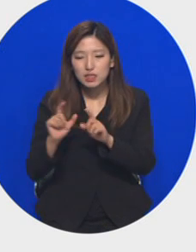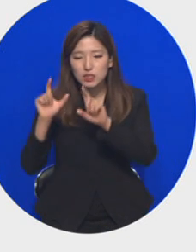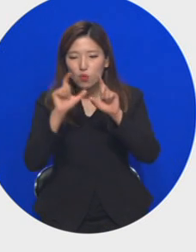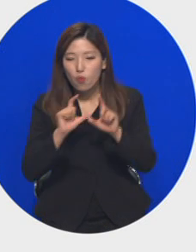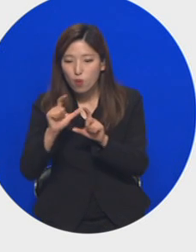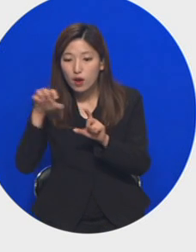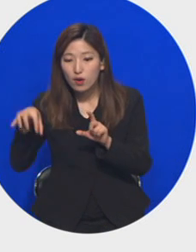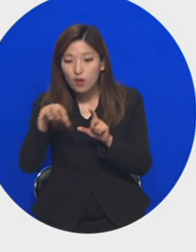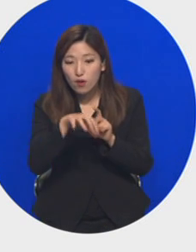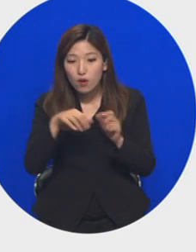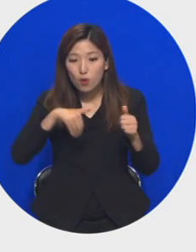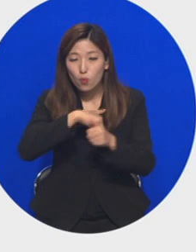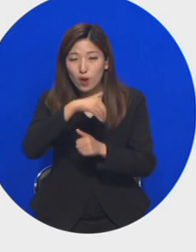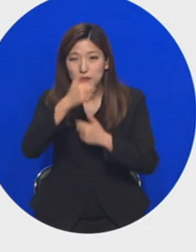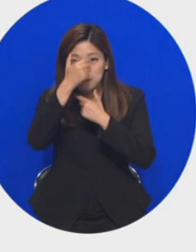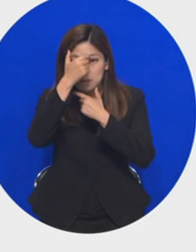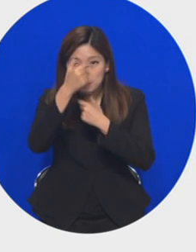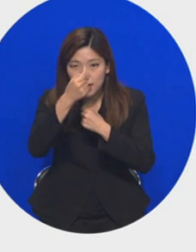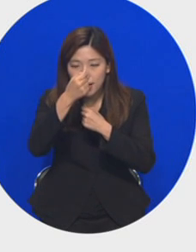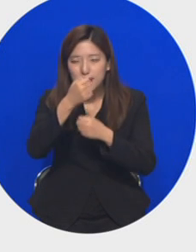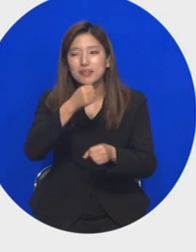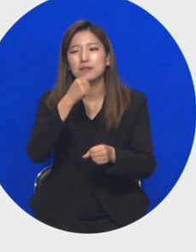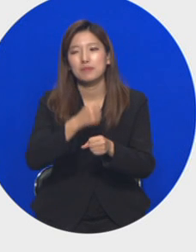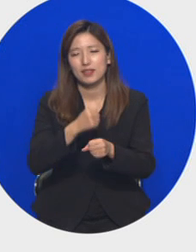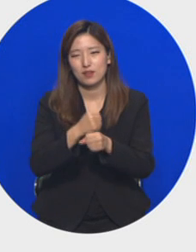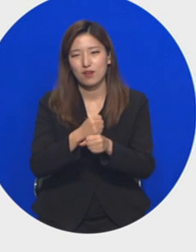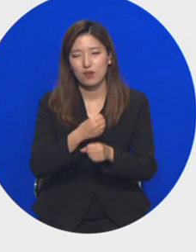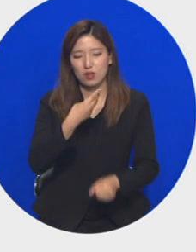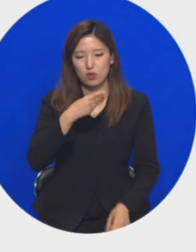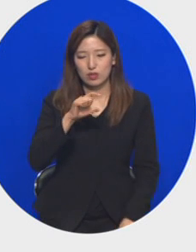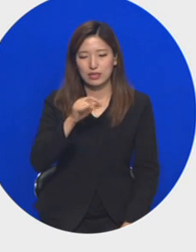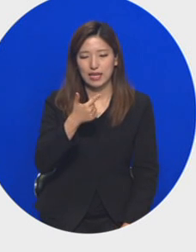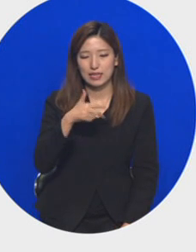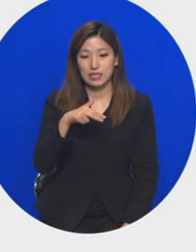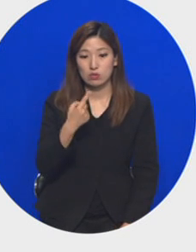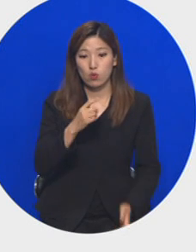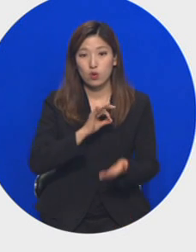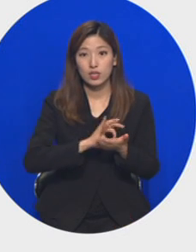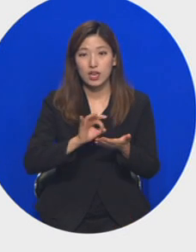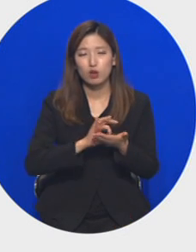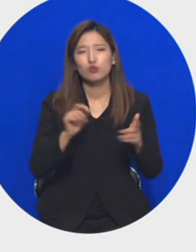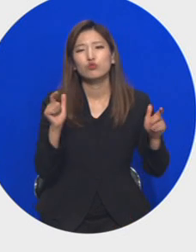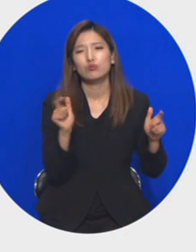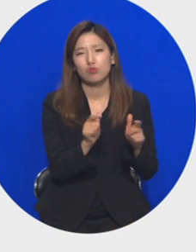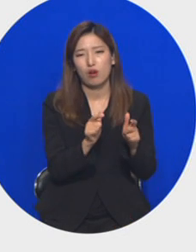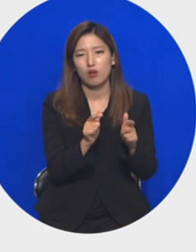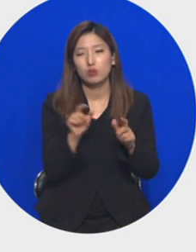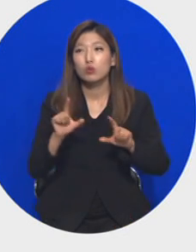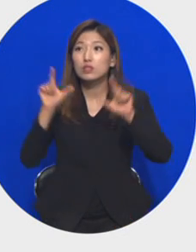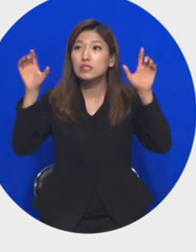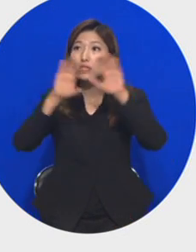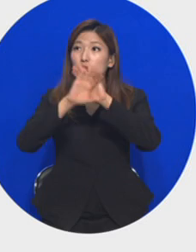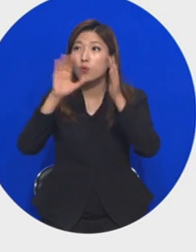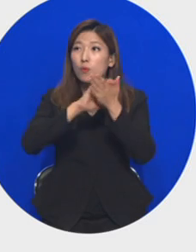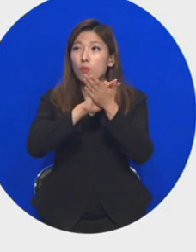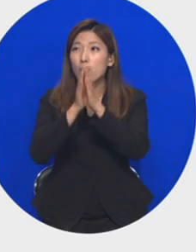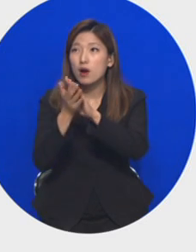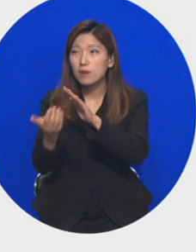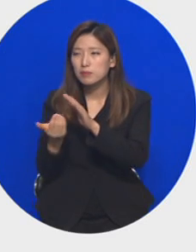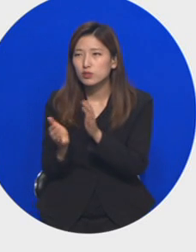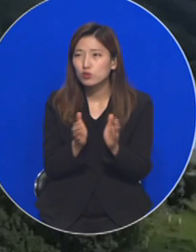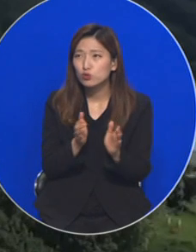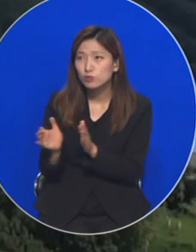녹색 으로 전환하고 저탄소 분산형 에너지 를 확산하는 한편 기후변화와 환경 위기의 대응에 녹색 산업을 육성